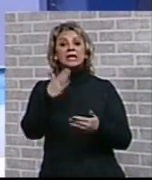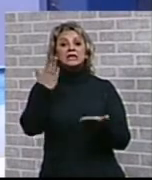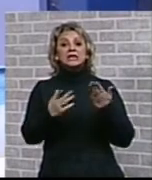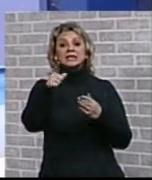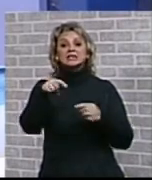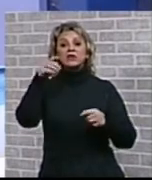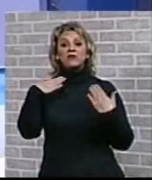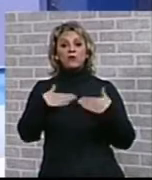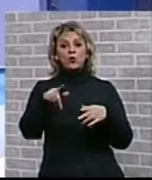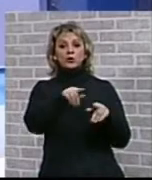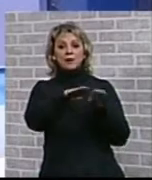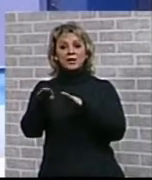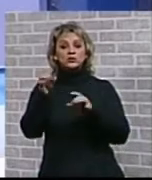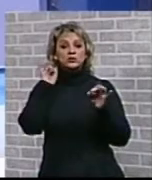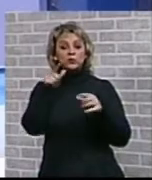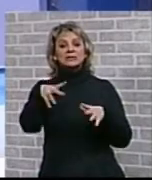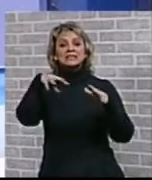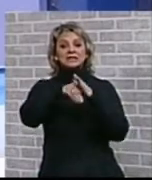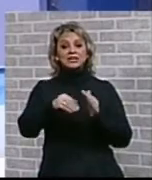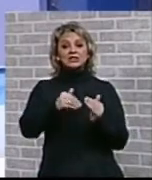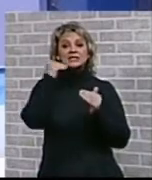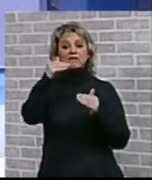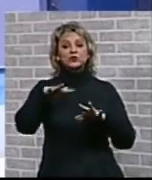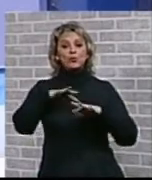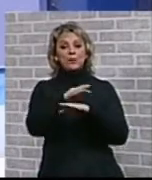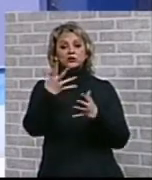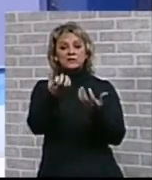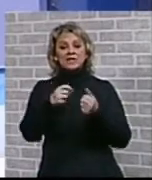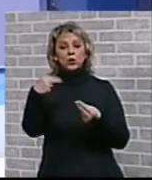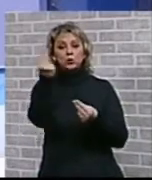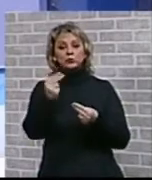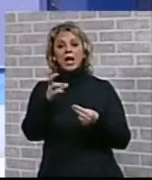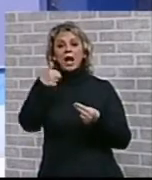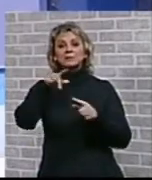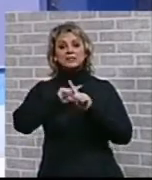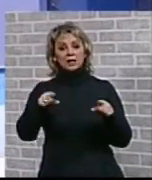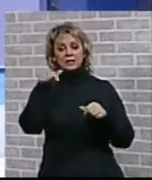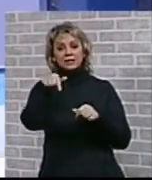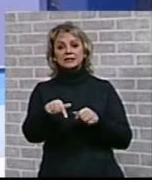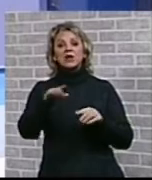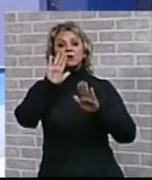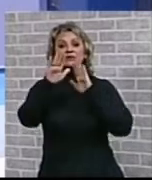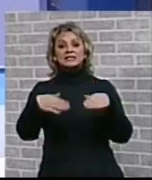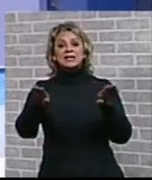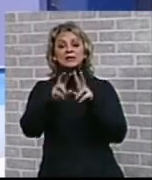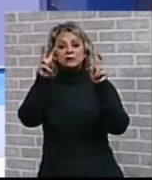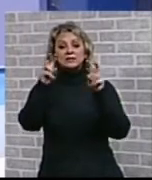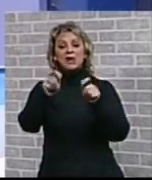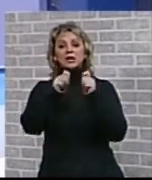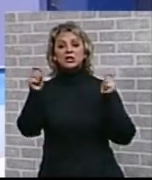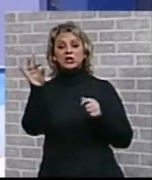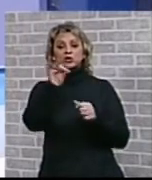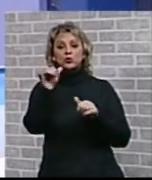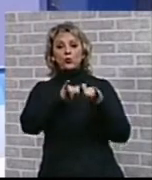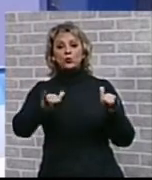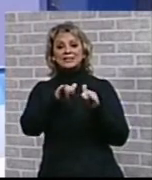Если форма равно звук, значит, за высшую математику взялись художники-абстракционисты. Выставка с таким названием открылась в